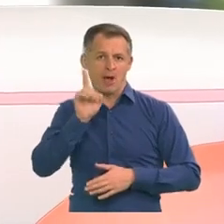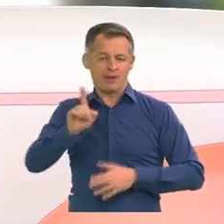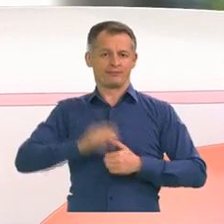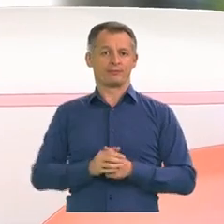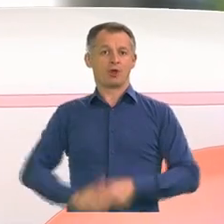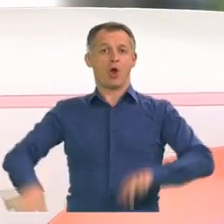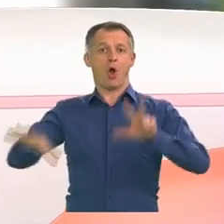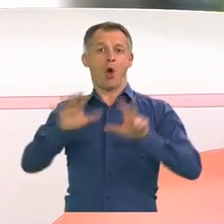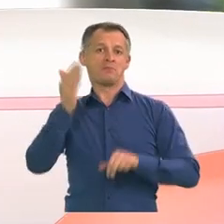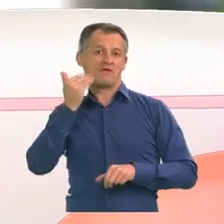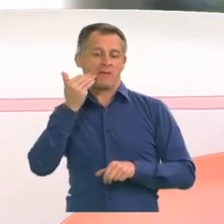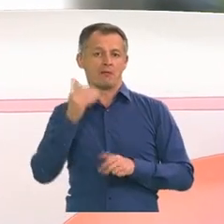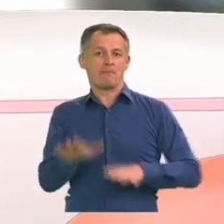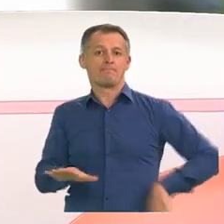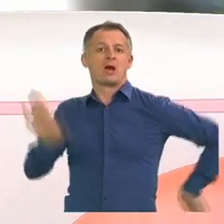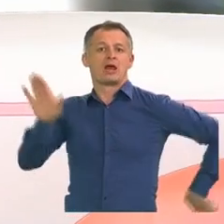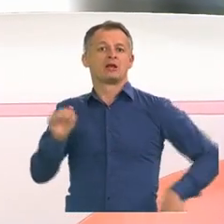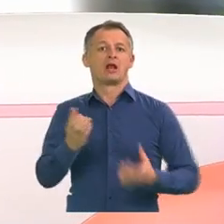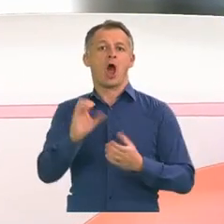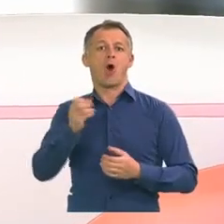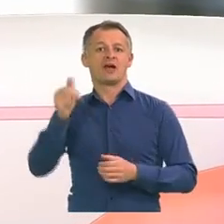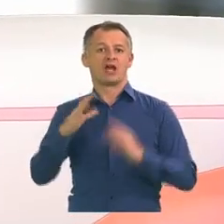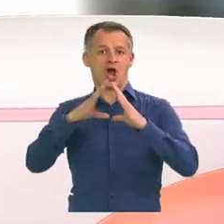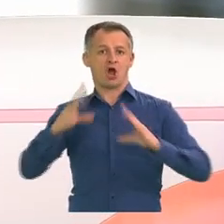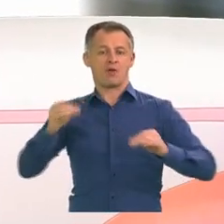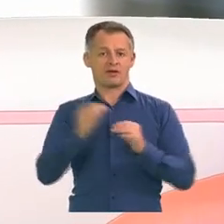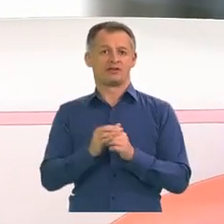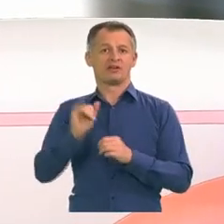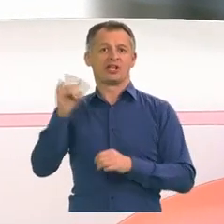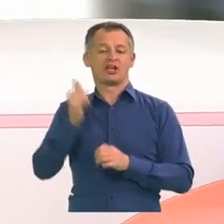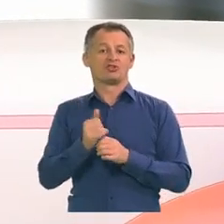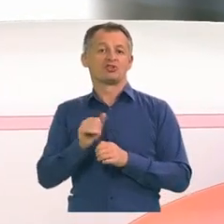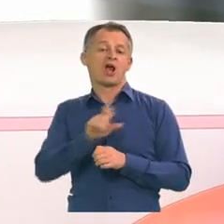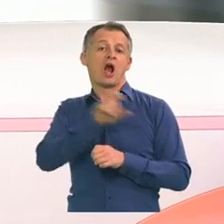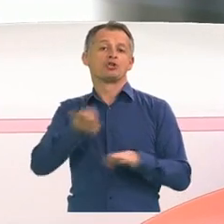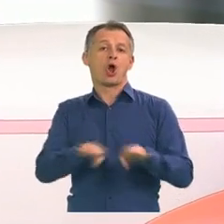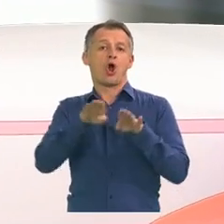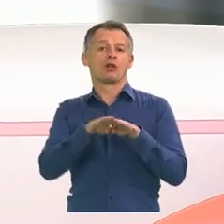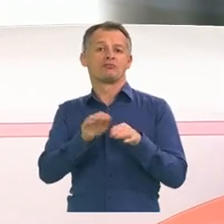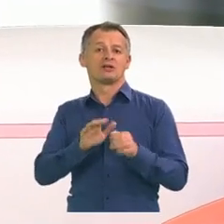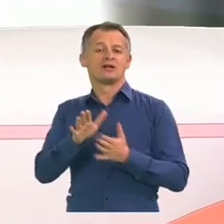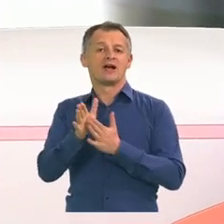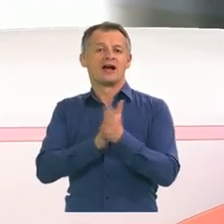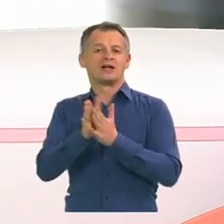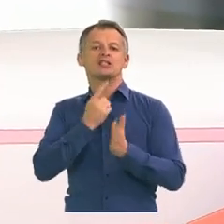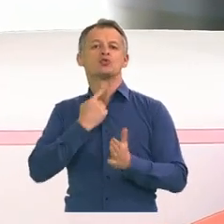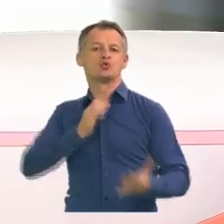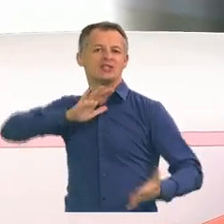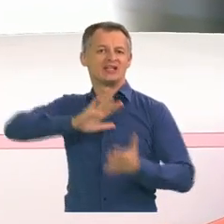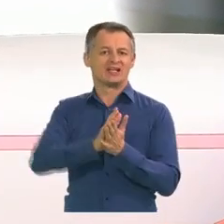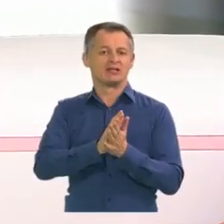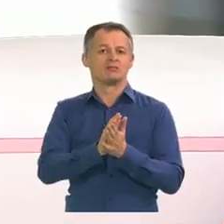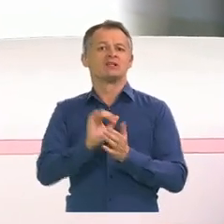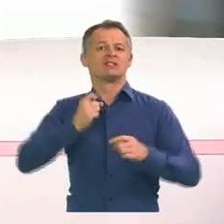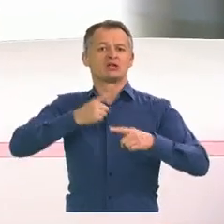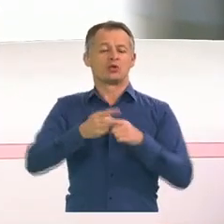8 balerine de la Opera Națională Română din Iași se revoltă și acuză un coleg de hărțuire sexuală și spun că nu mai suportă chinul prin